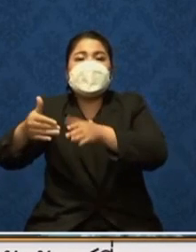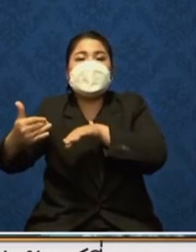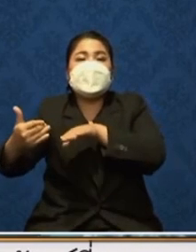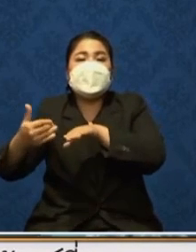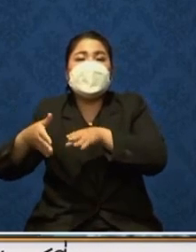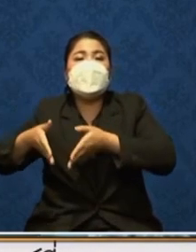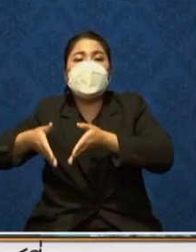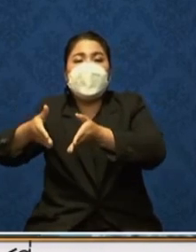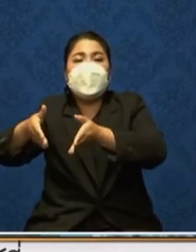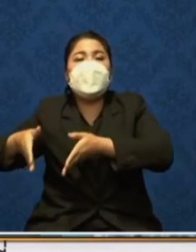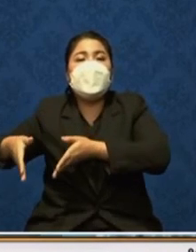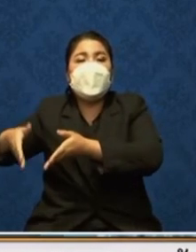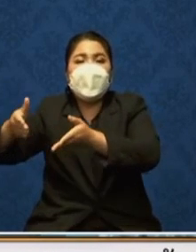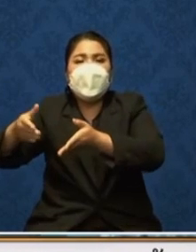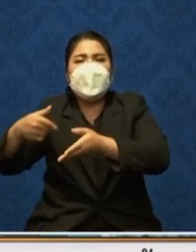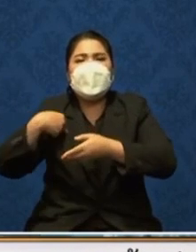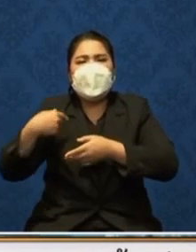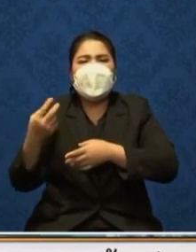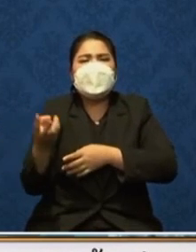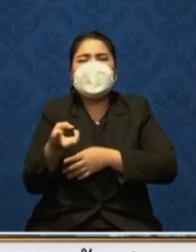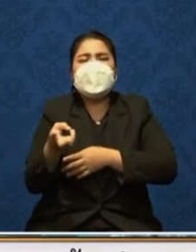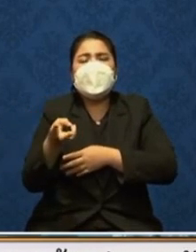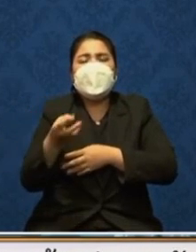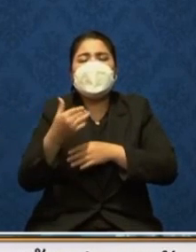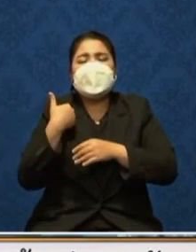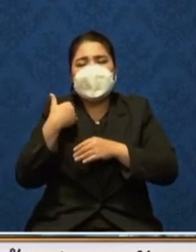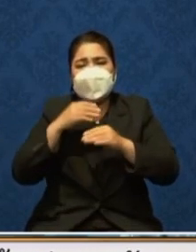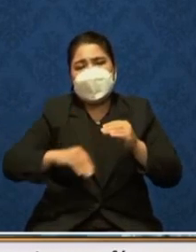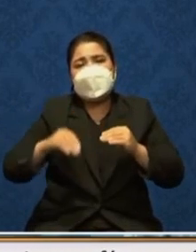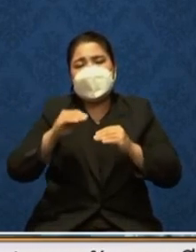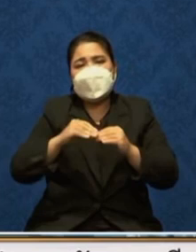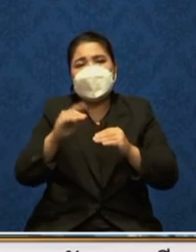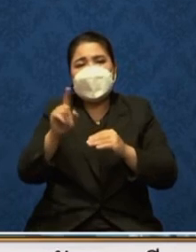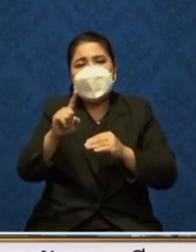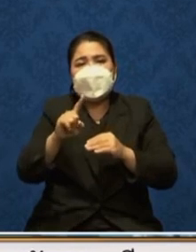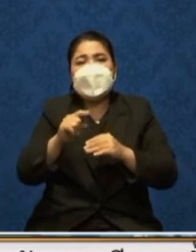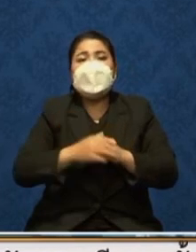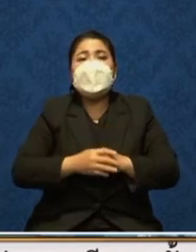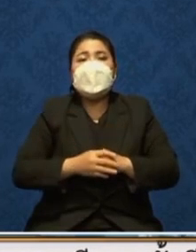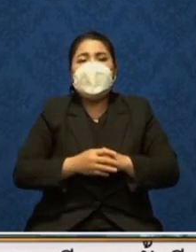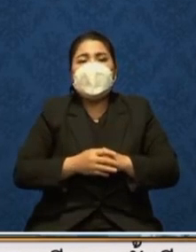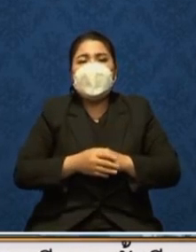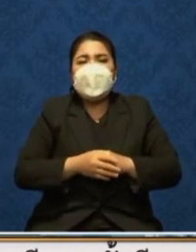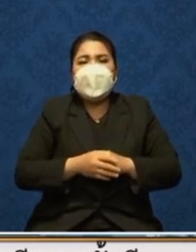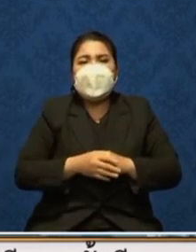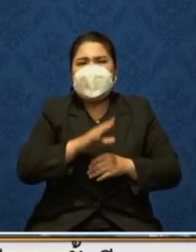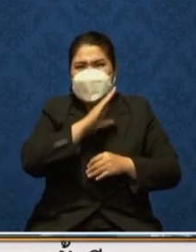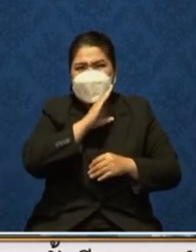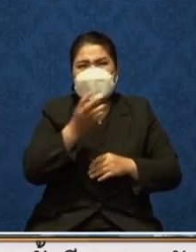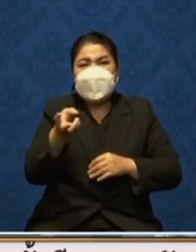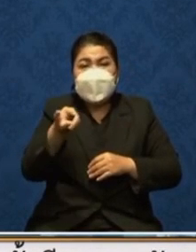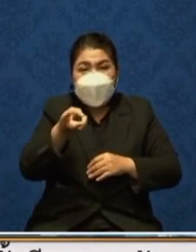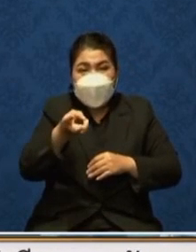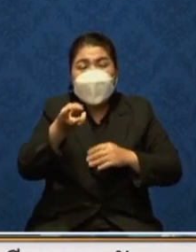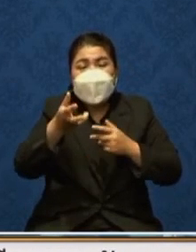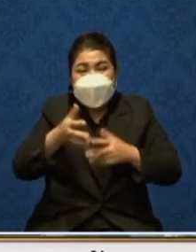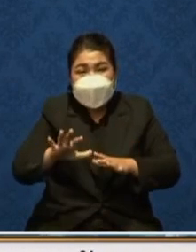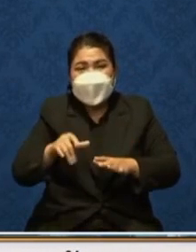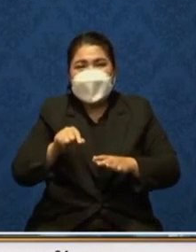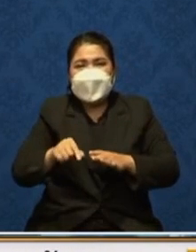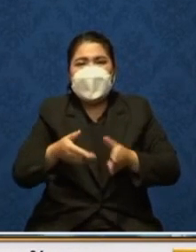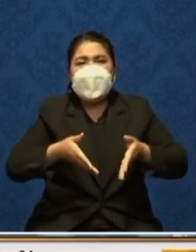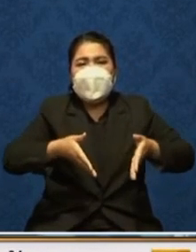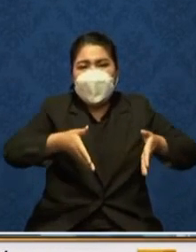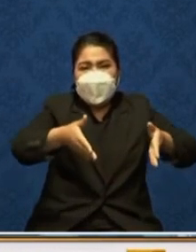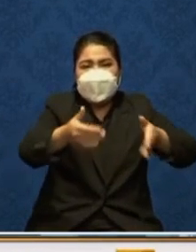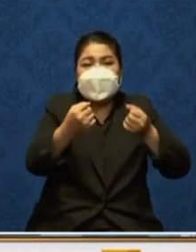น้อยแต่ที่เราทำคฉลาดนอยกว่านั้นครัคเราจะเพิมอกคู่หนึด้ซ้ำคคน divert น้อยอยู่แล้ว ถาทำรไฟทางคู่โดยเอ motorwayแ